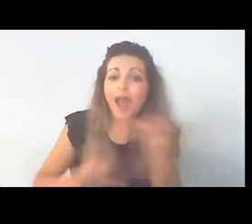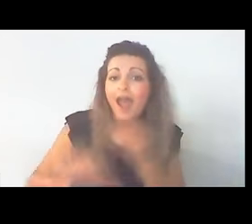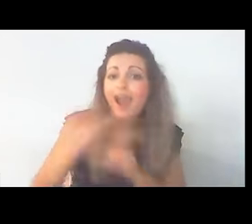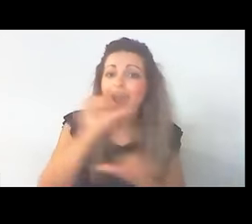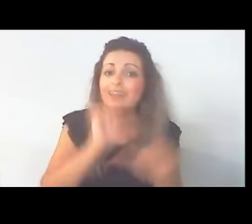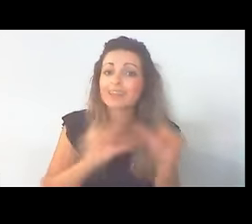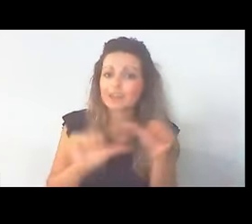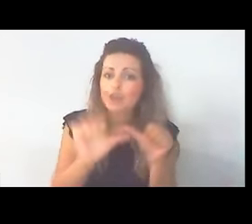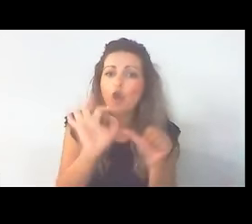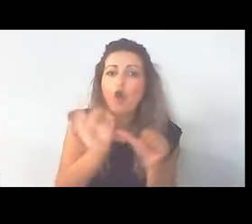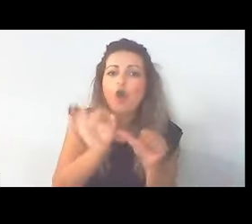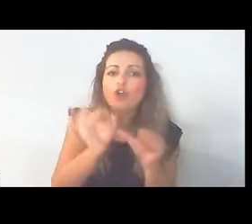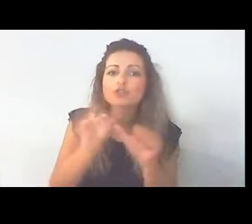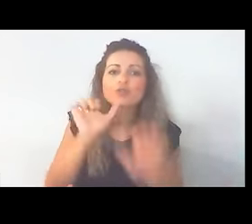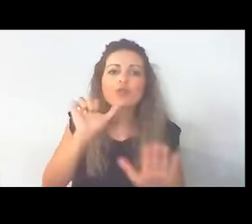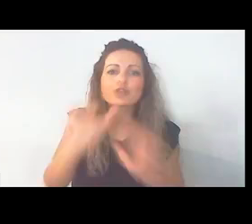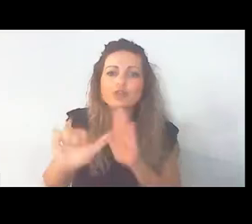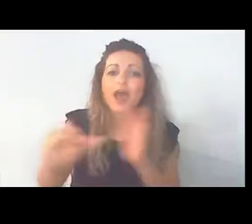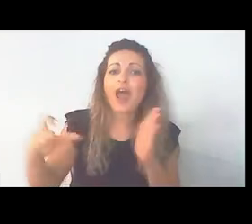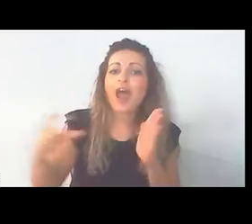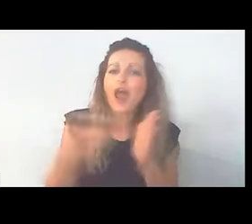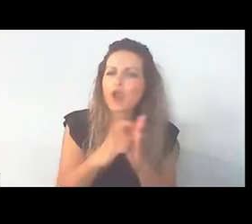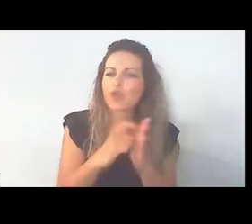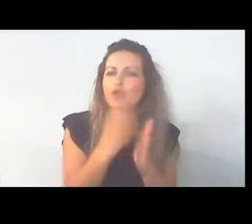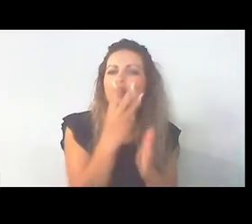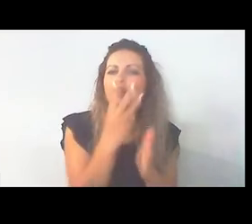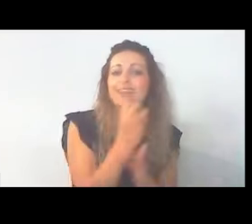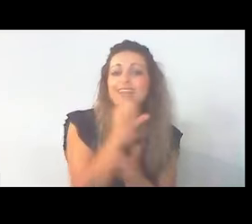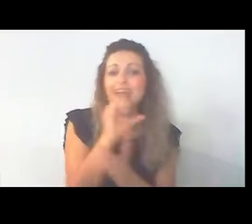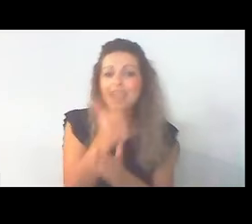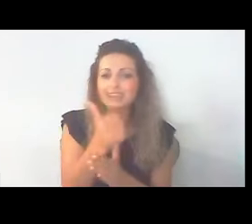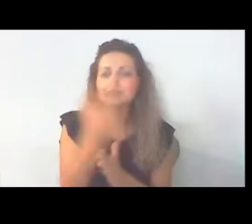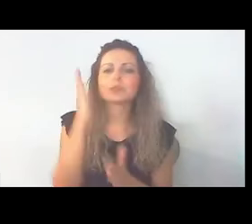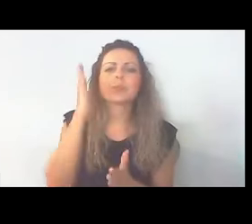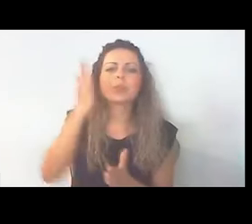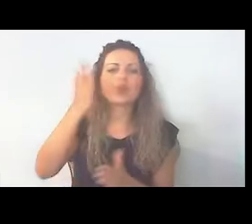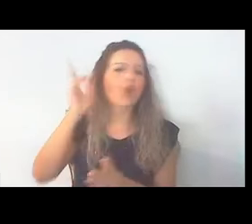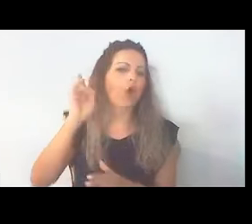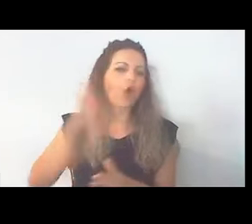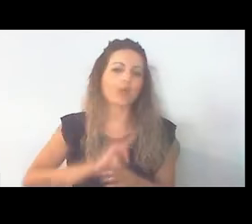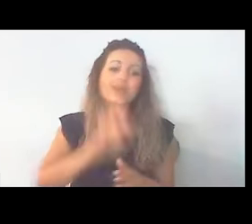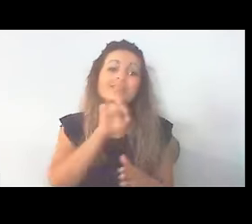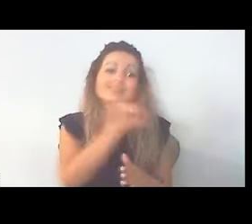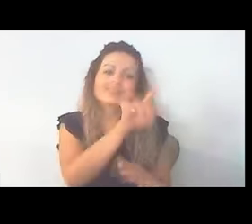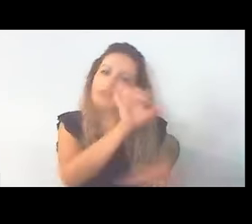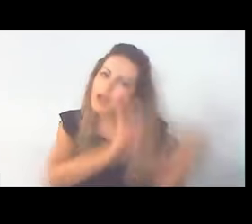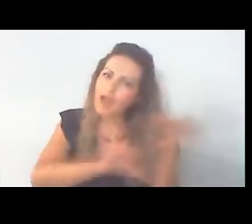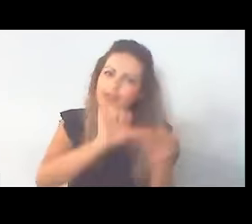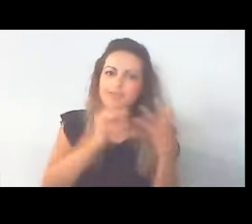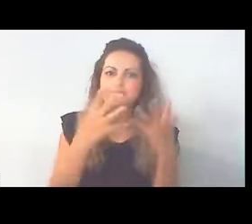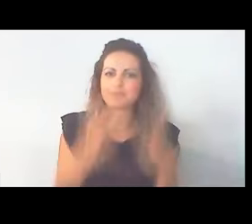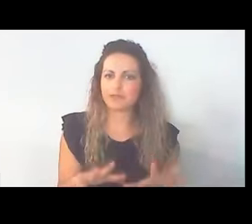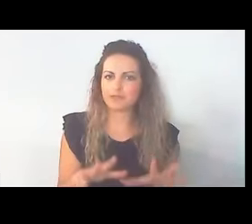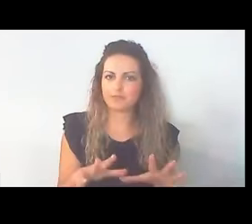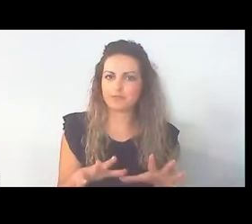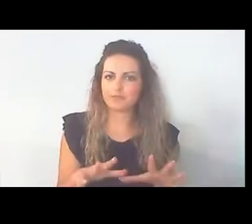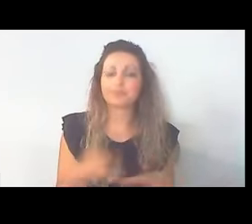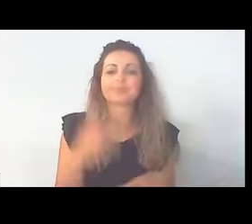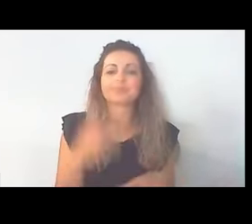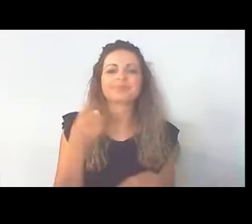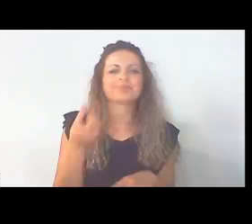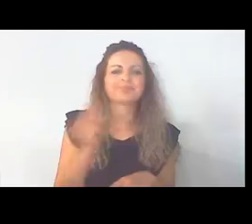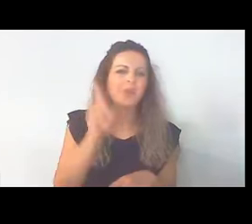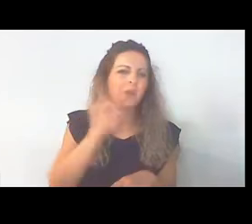την αναθεώρηση του άρθρου 36 του Ποινικού Κώδικα. Σκεφτήκαμε λοιπόν στο πλαίσιο και του προγράμματος αυτού που παρουσίασε και η Δέσποινα και το